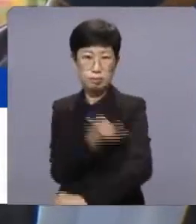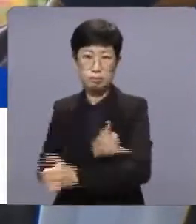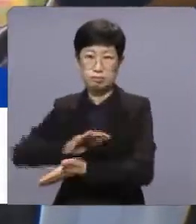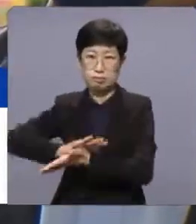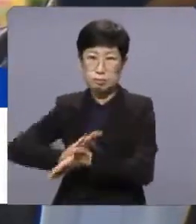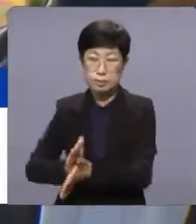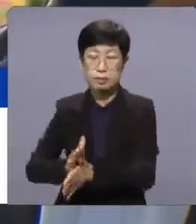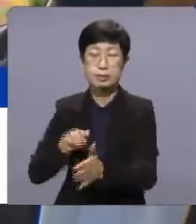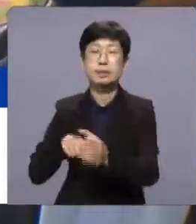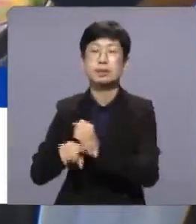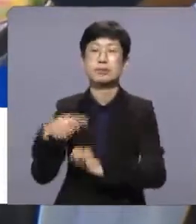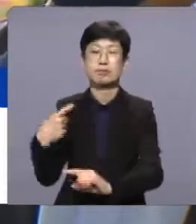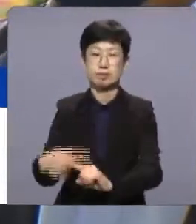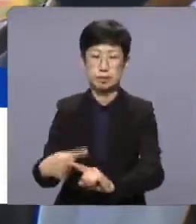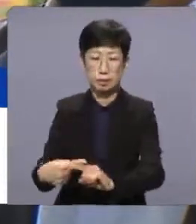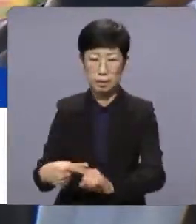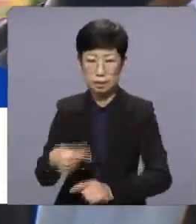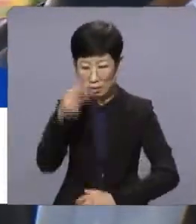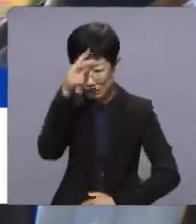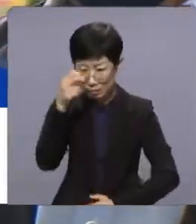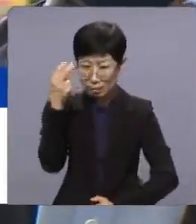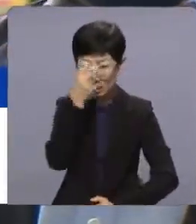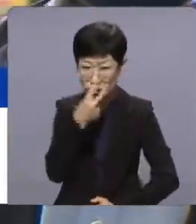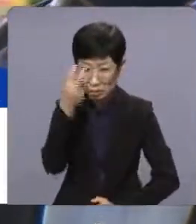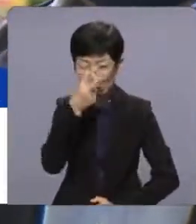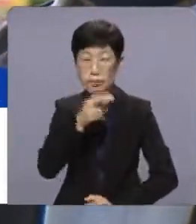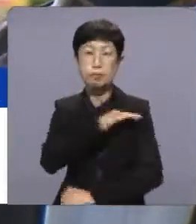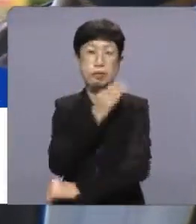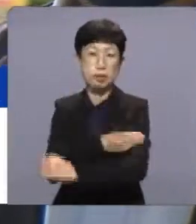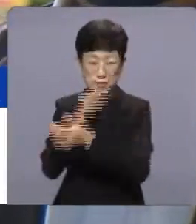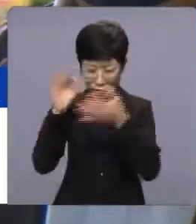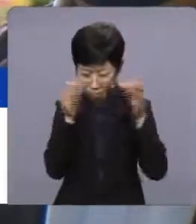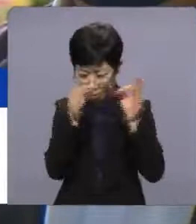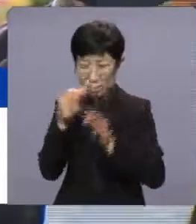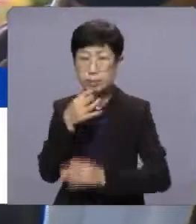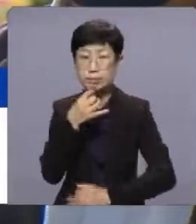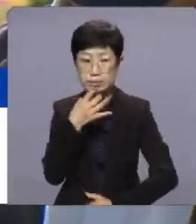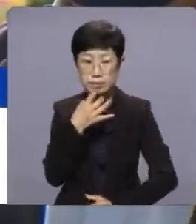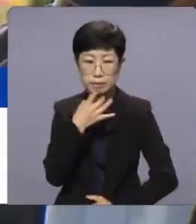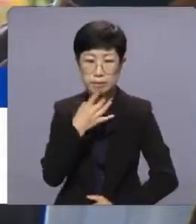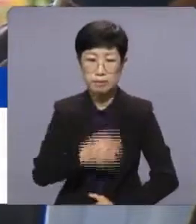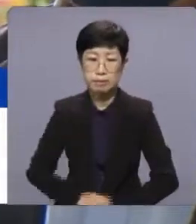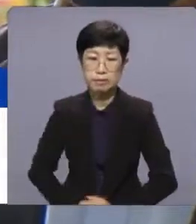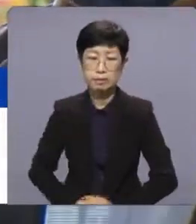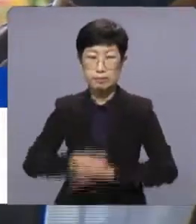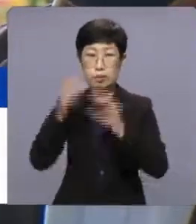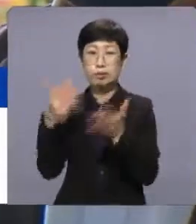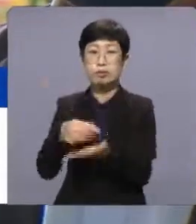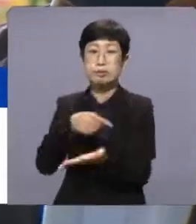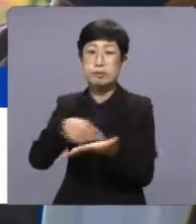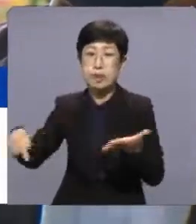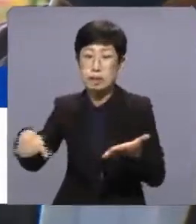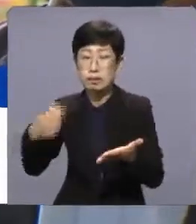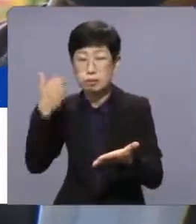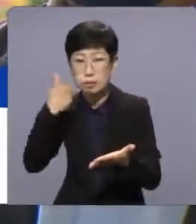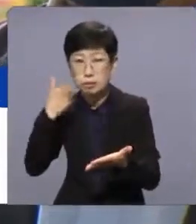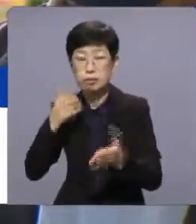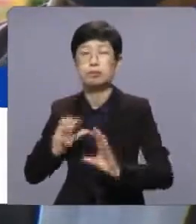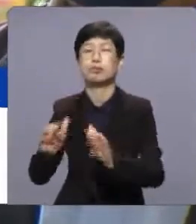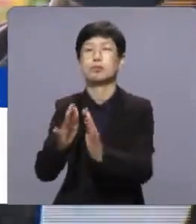것입니다. 이렇게 되면 경찰 수사는 권력의 눈치를 볼 수밖에 없고 모든 피해는